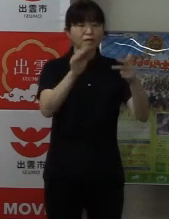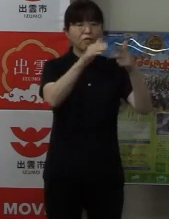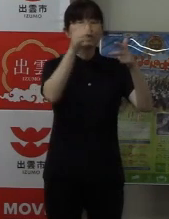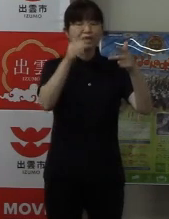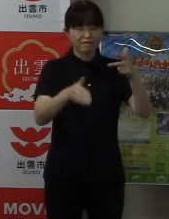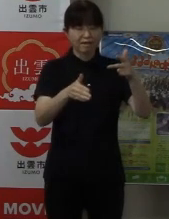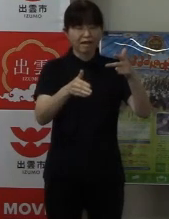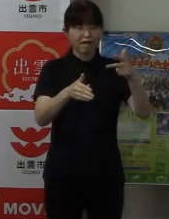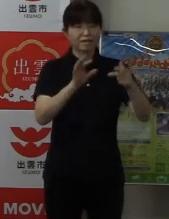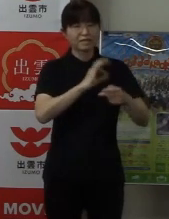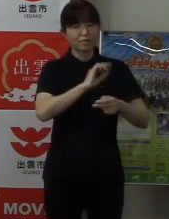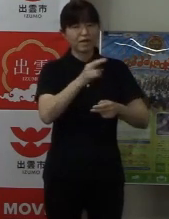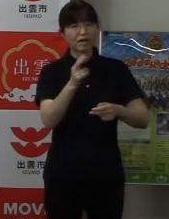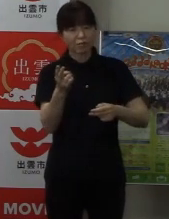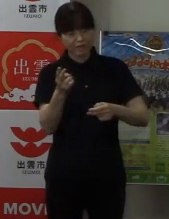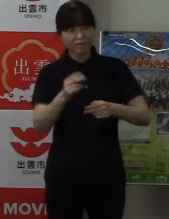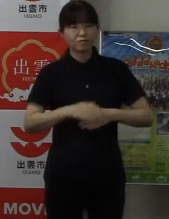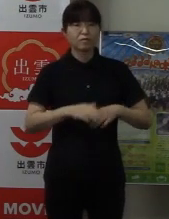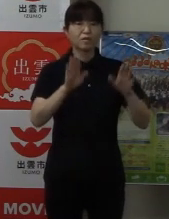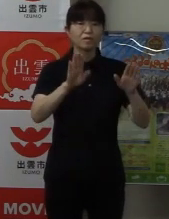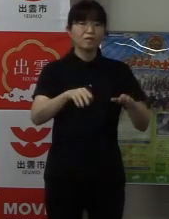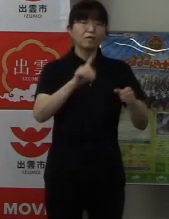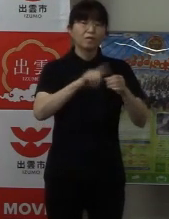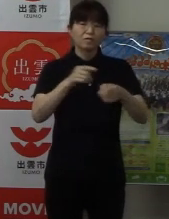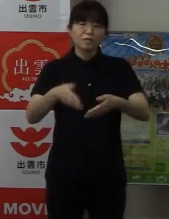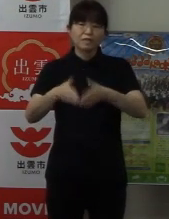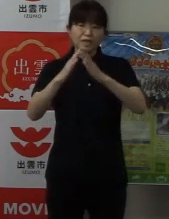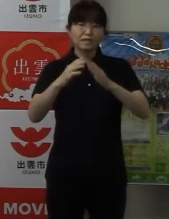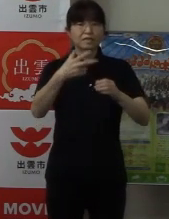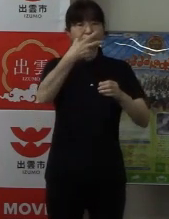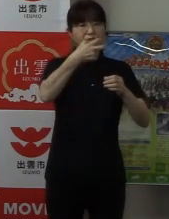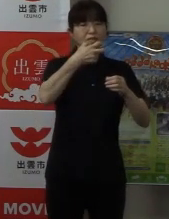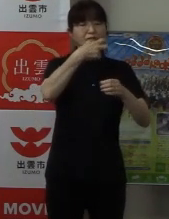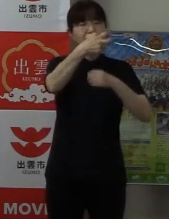開設から今年で70周年を迎えたところであります。